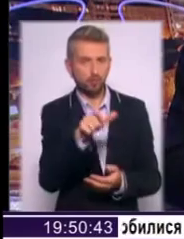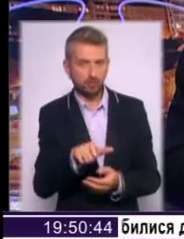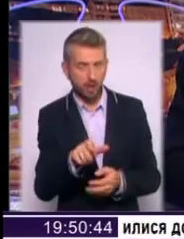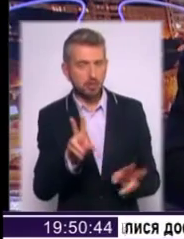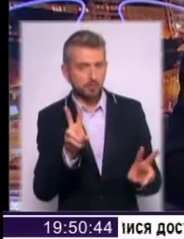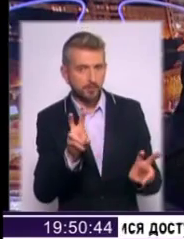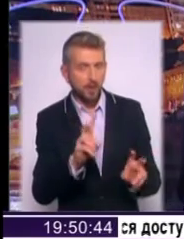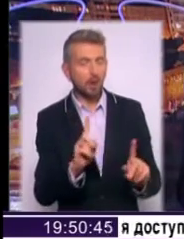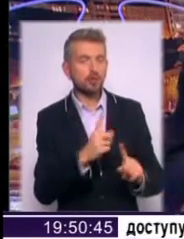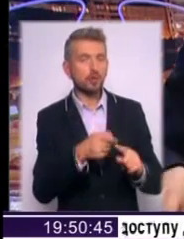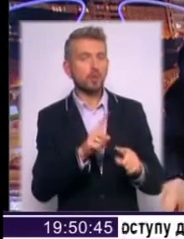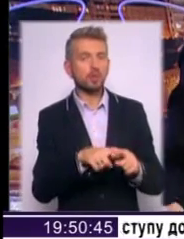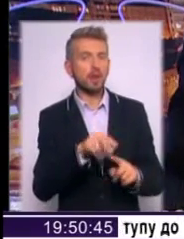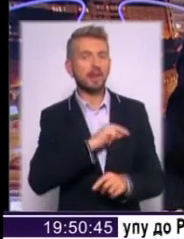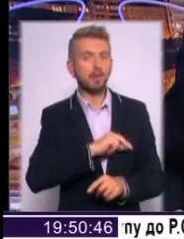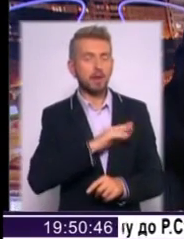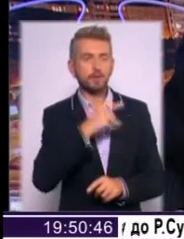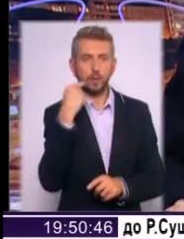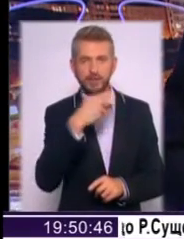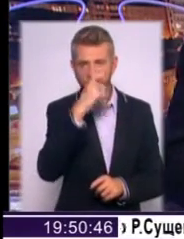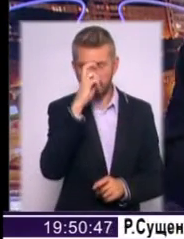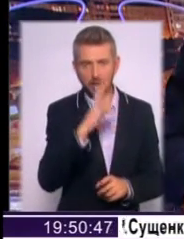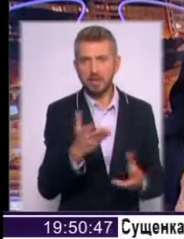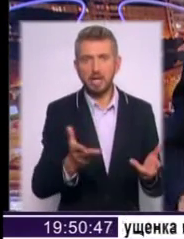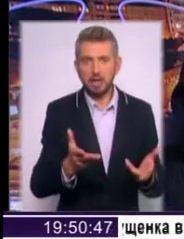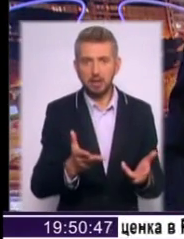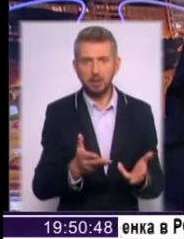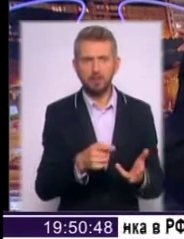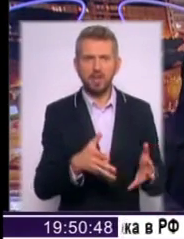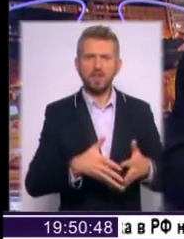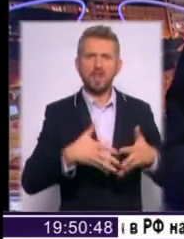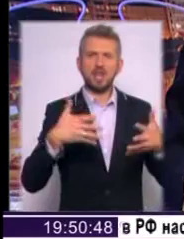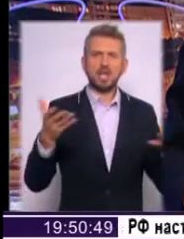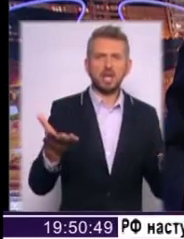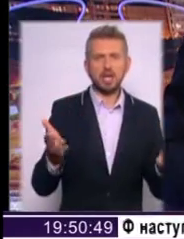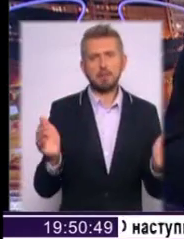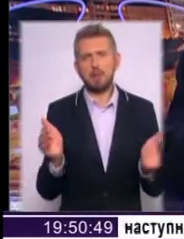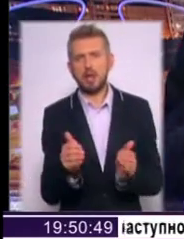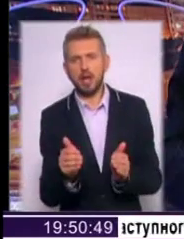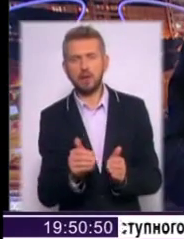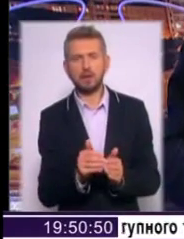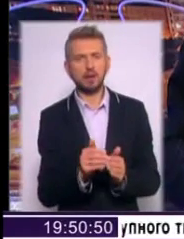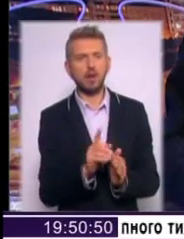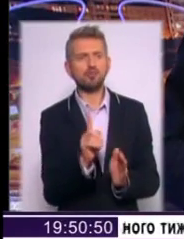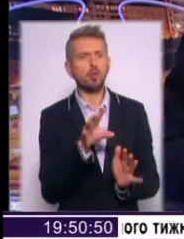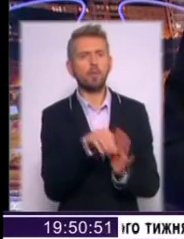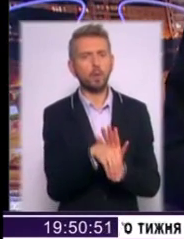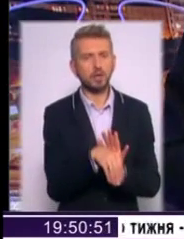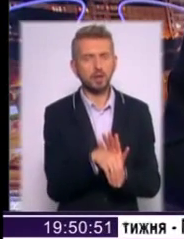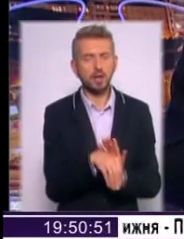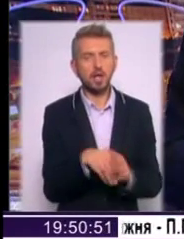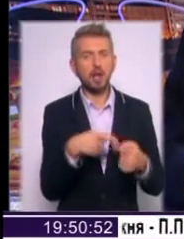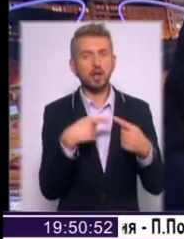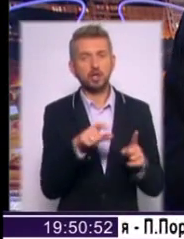що це за ринок праці в Російській Федерації. Наскільки він великий, з чого він складається? Іншими